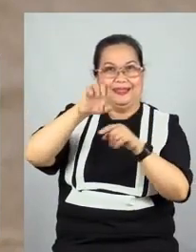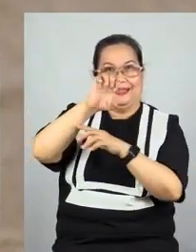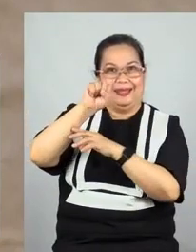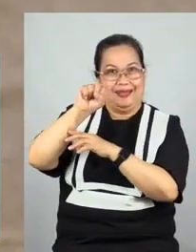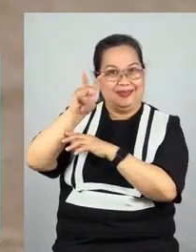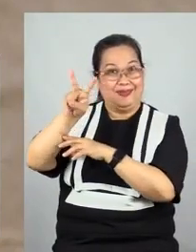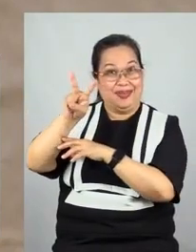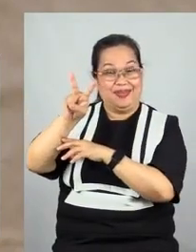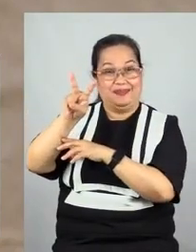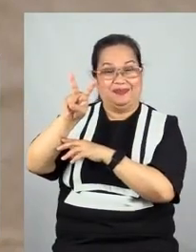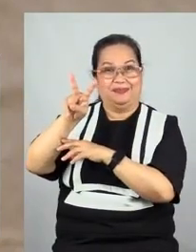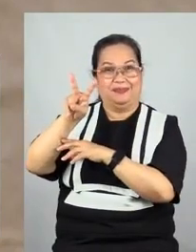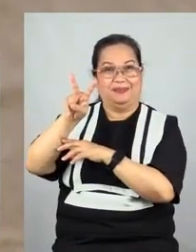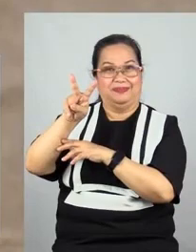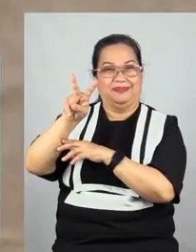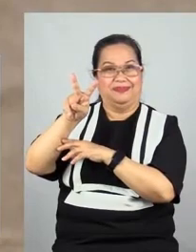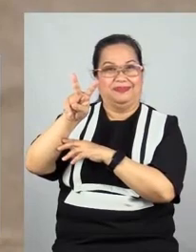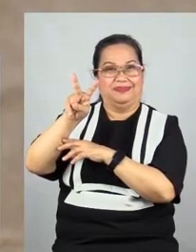ESV.